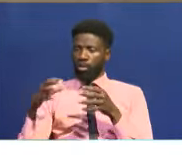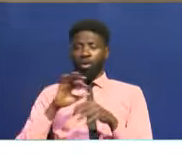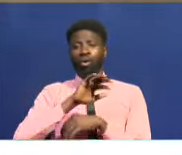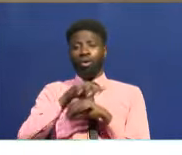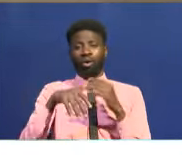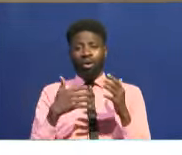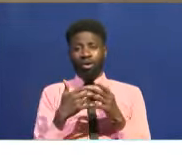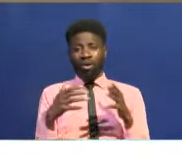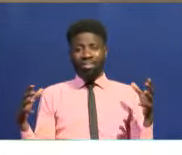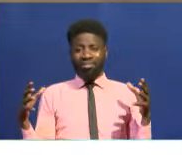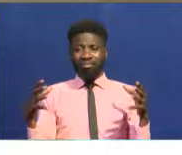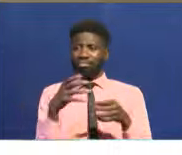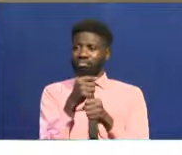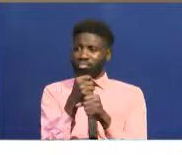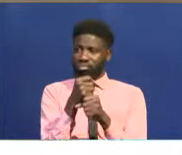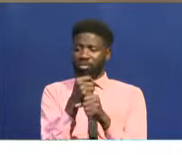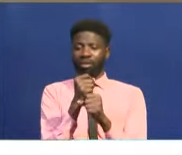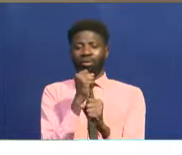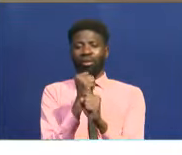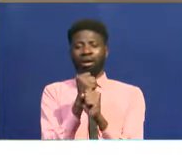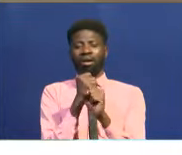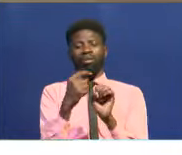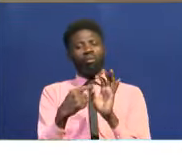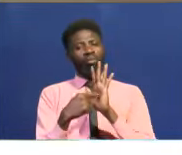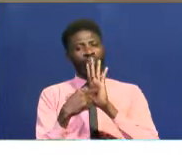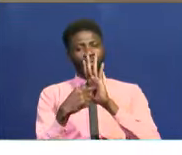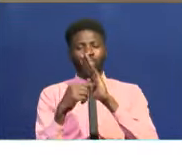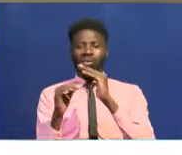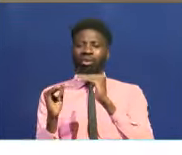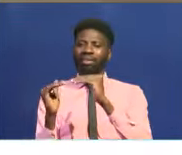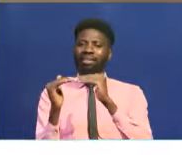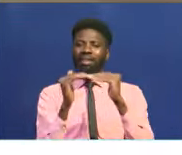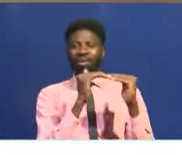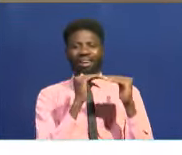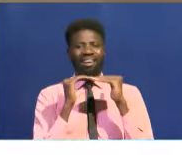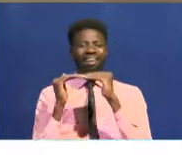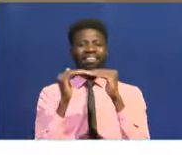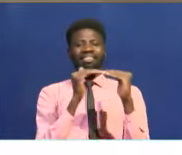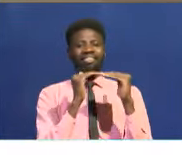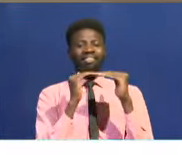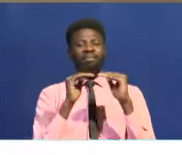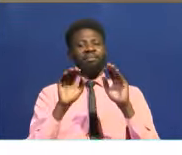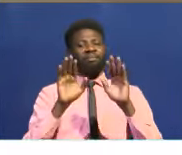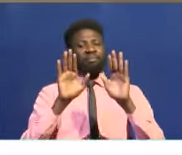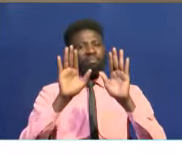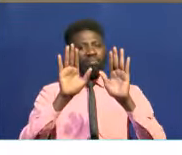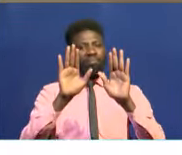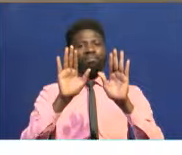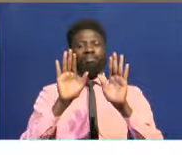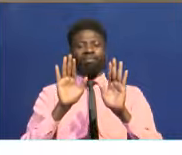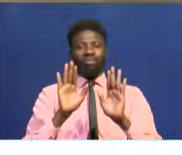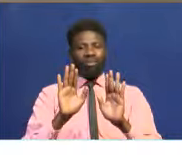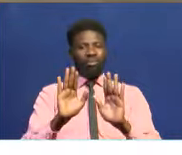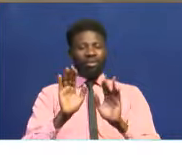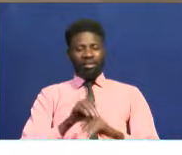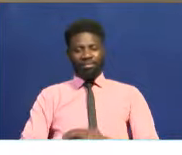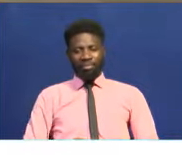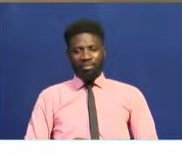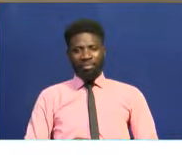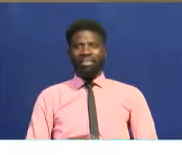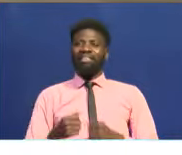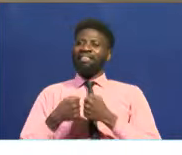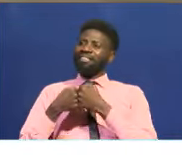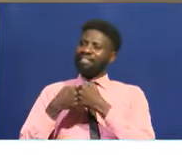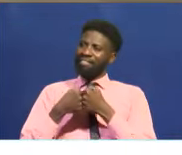zimeonyesha kwamba demokrasia ni kitu cha muhimu, na wamepata changamoto nyingi,